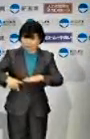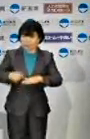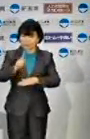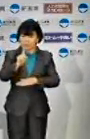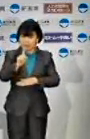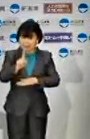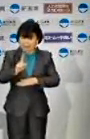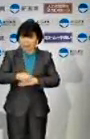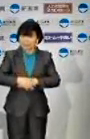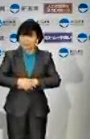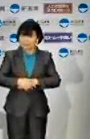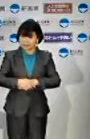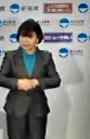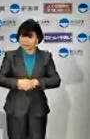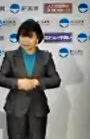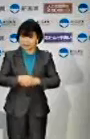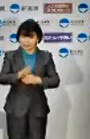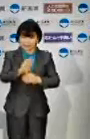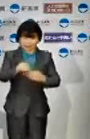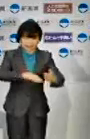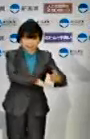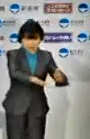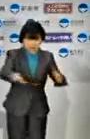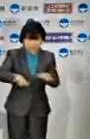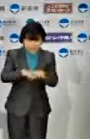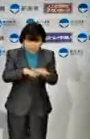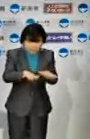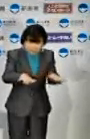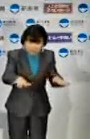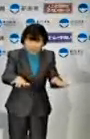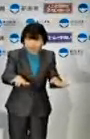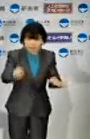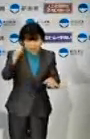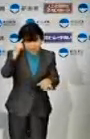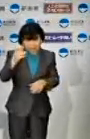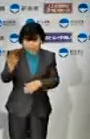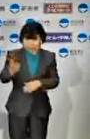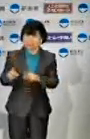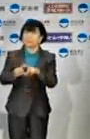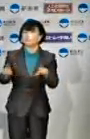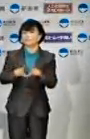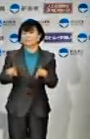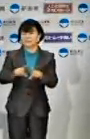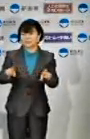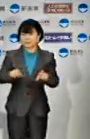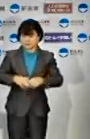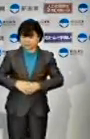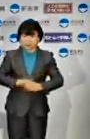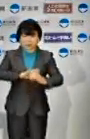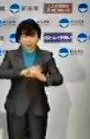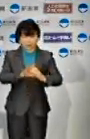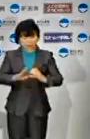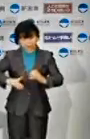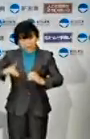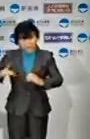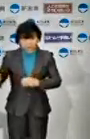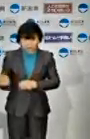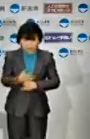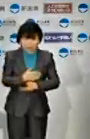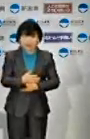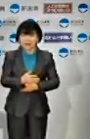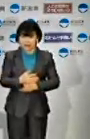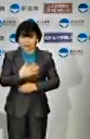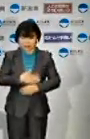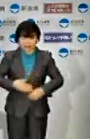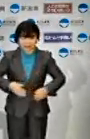ど、全県に今後、拡大というのも視野に入っていくという、 もちろんです、もちろんです。私、これも最初から健康立憲